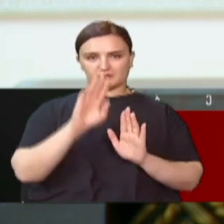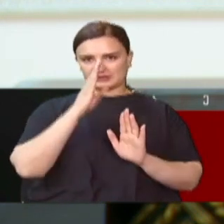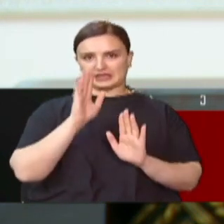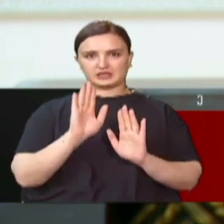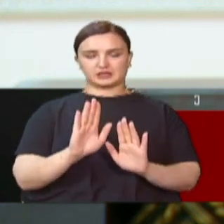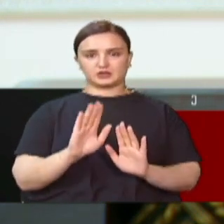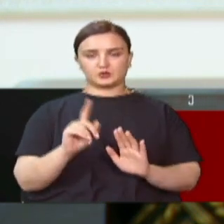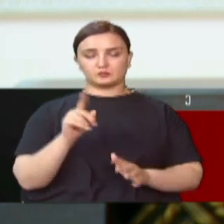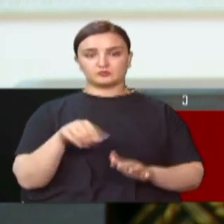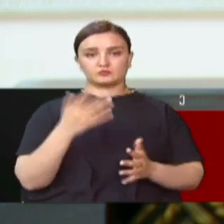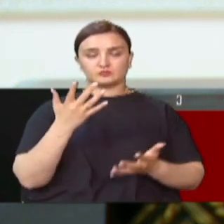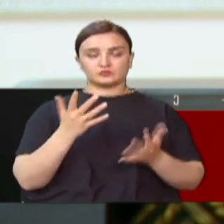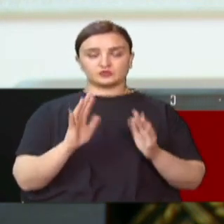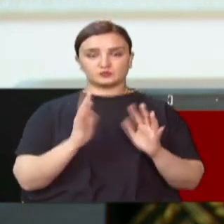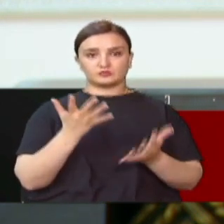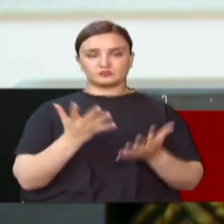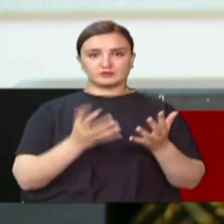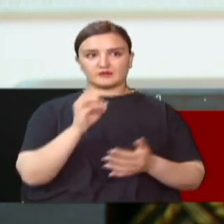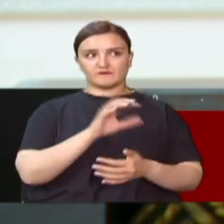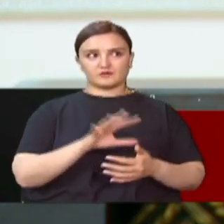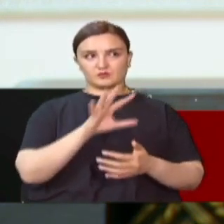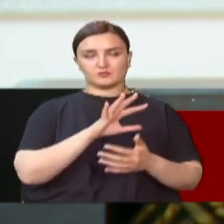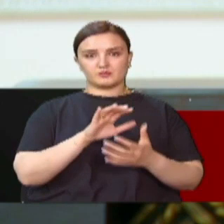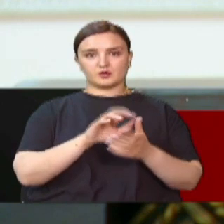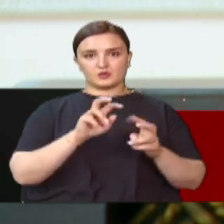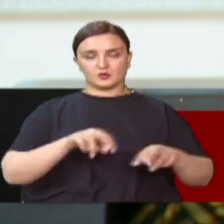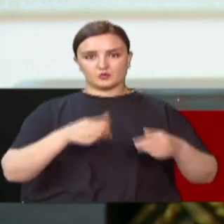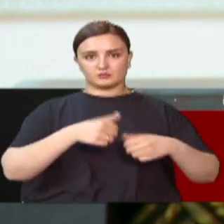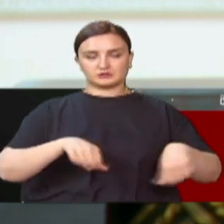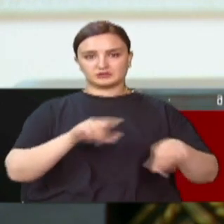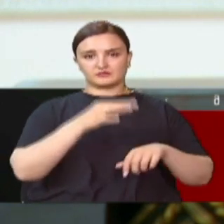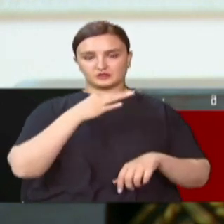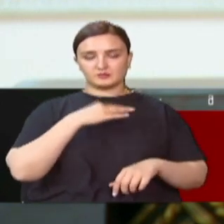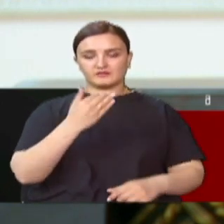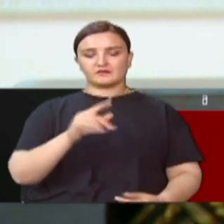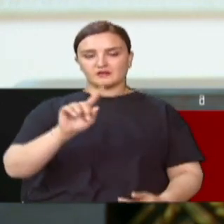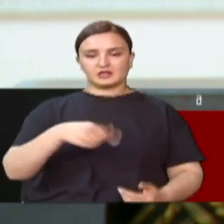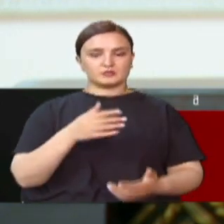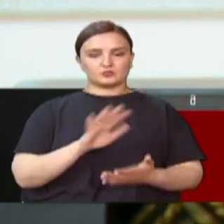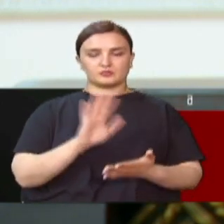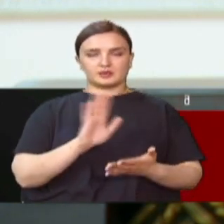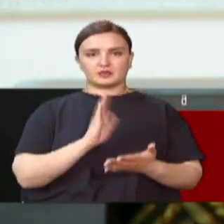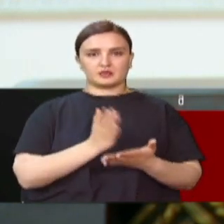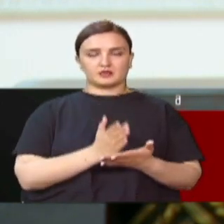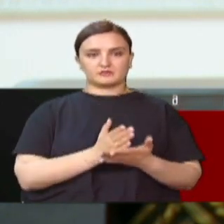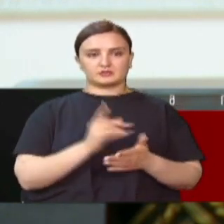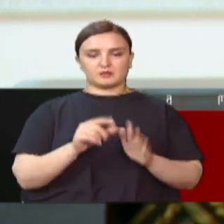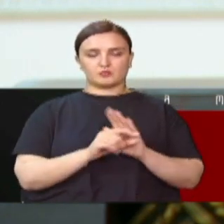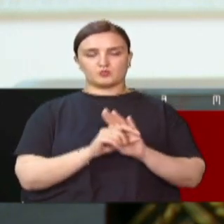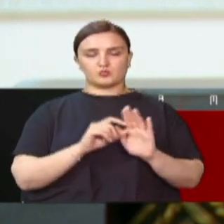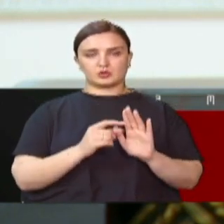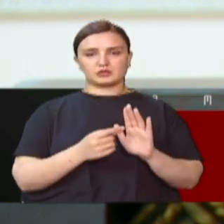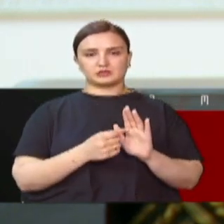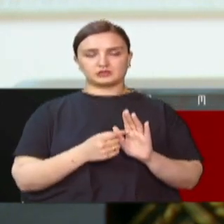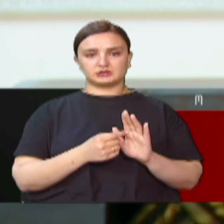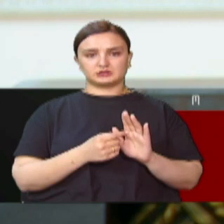შემთხვევაში თუ კი ევროკომისია და ევროსაბჭო გვეტყვიან, რომ თქვენ არ აქვთ ვალდებულება ამ მუხლის